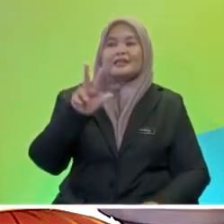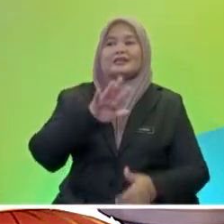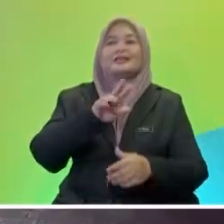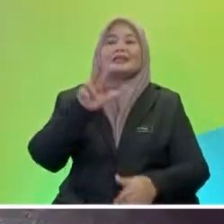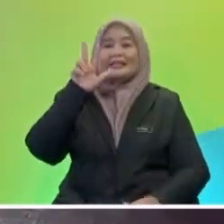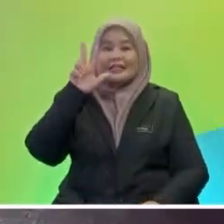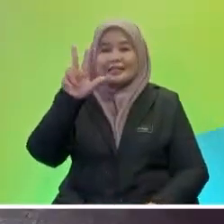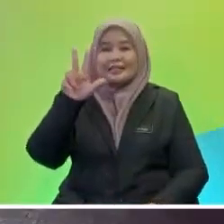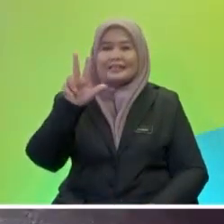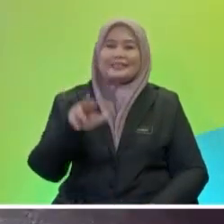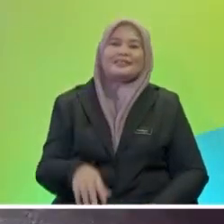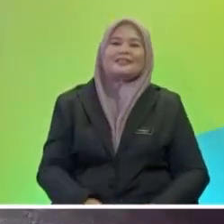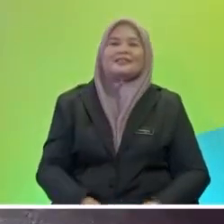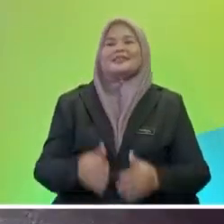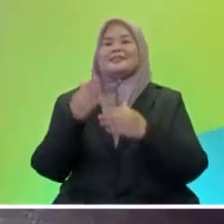betul